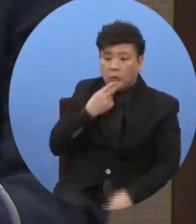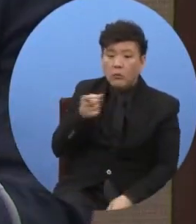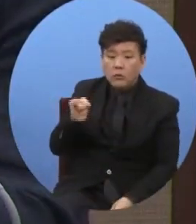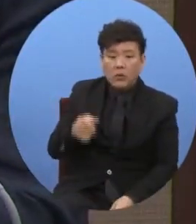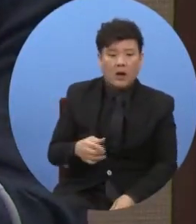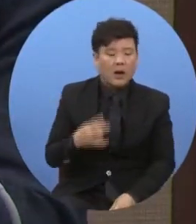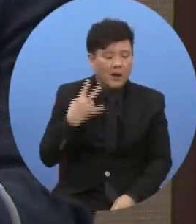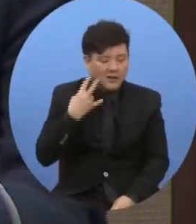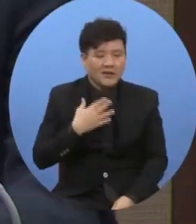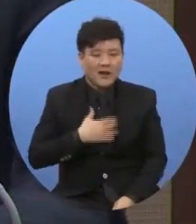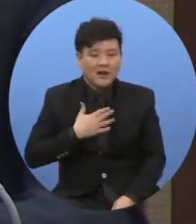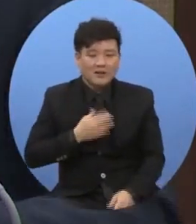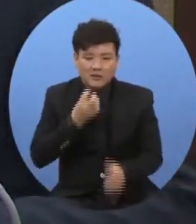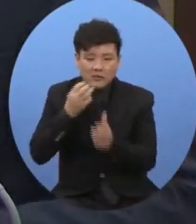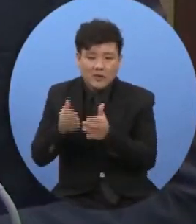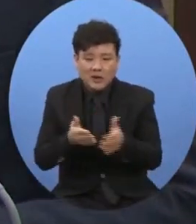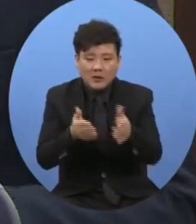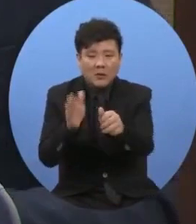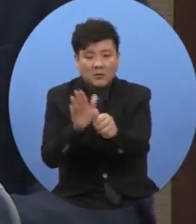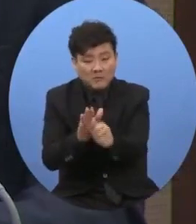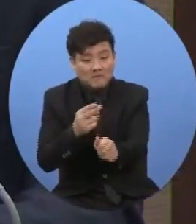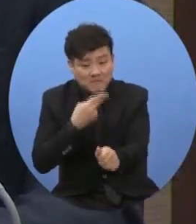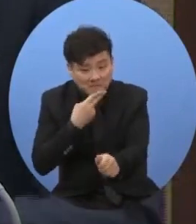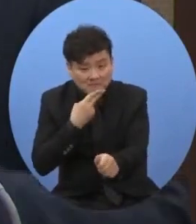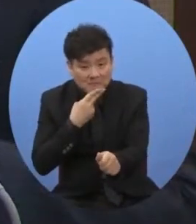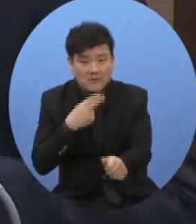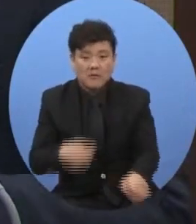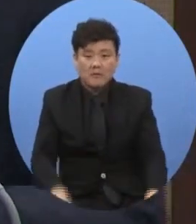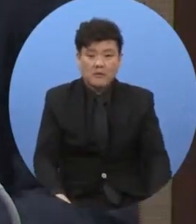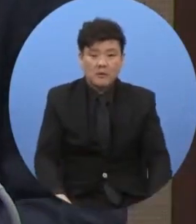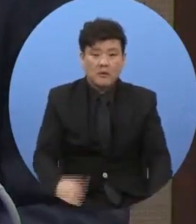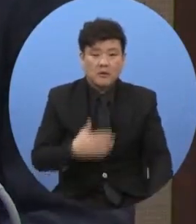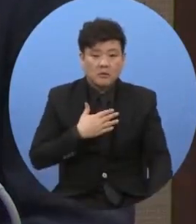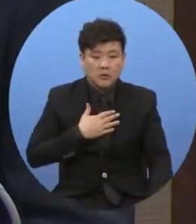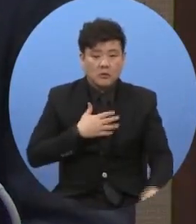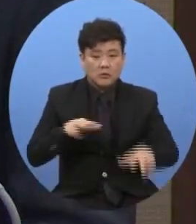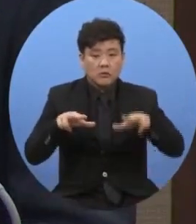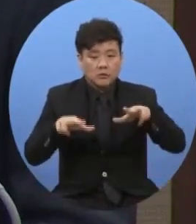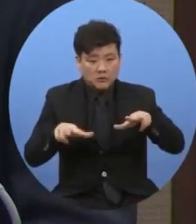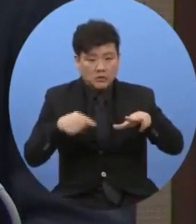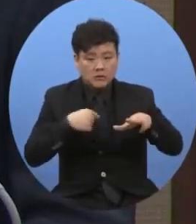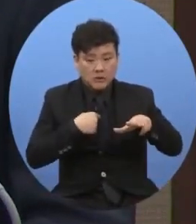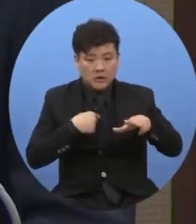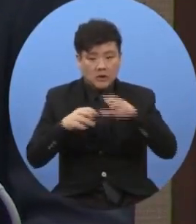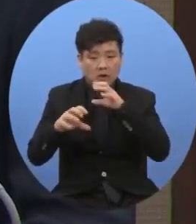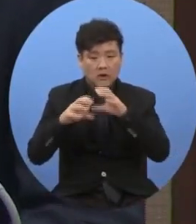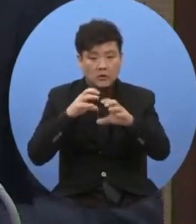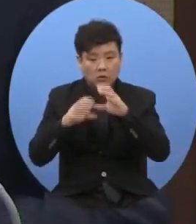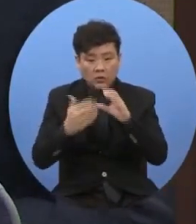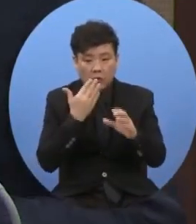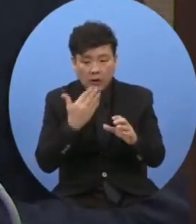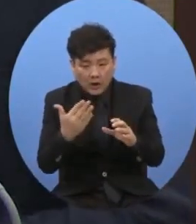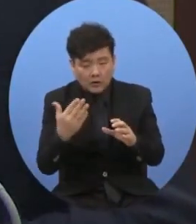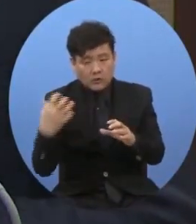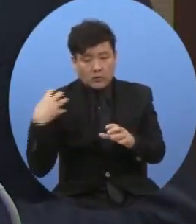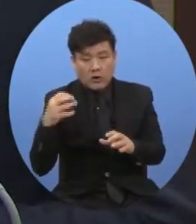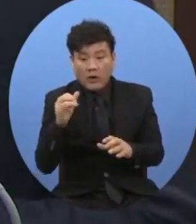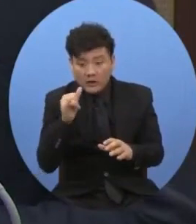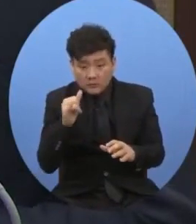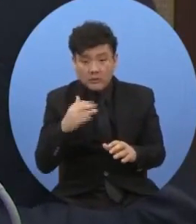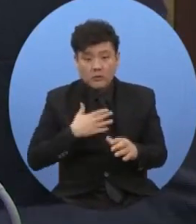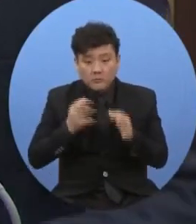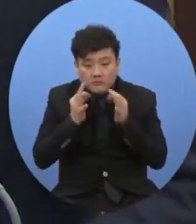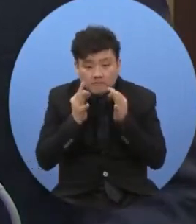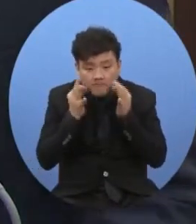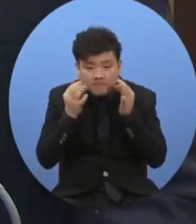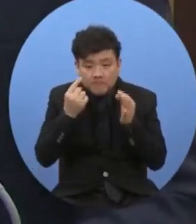네, 알겠습니다. 경기도에서 안 도와주고 있다. 알겠습니다. 뭐 저도 지금 제 위치에서 통할 수 있는 역할이 있으면 한번 해보도록 할 텐데요.